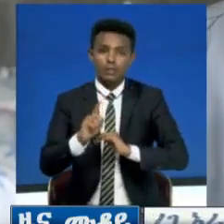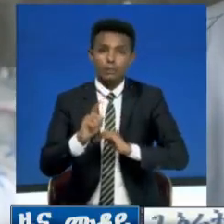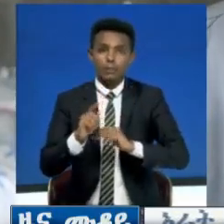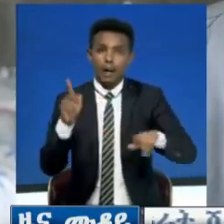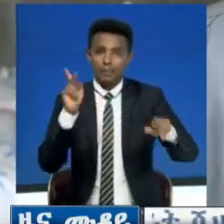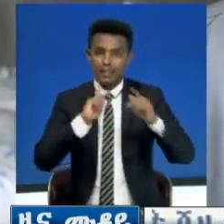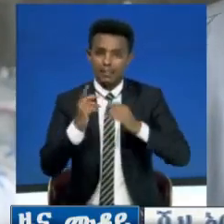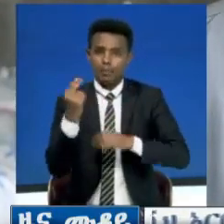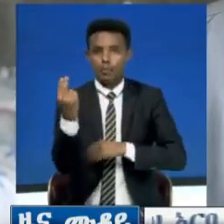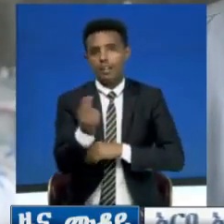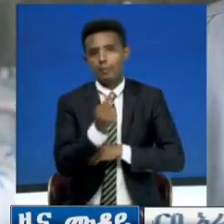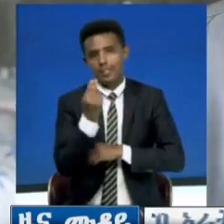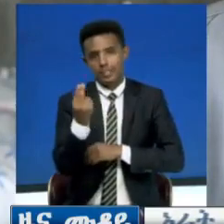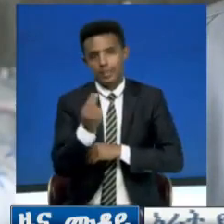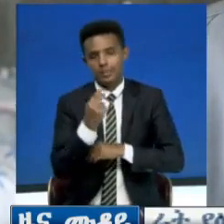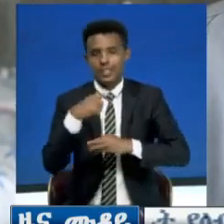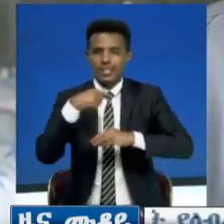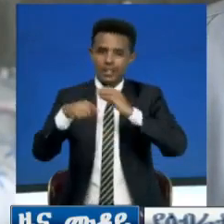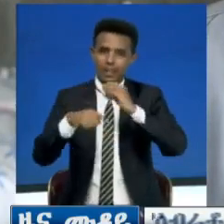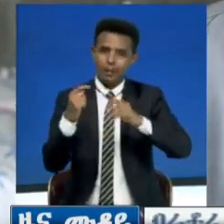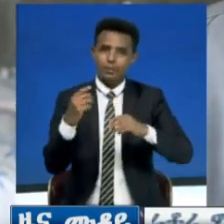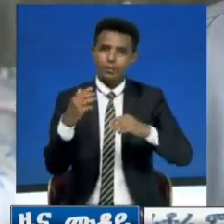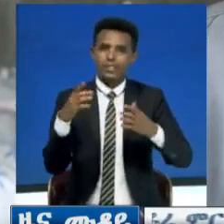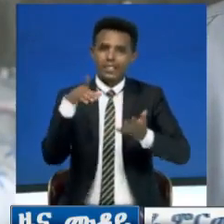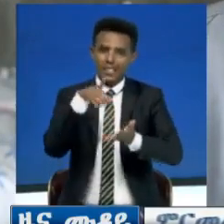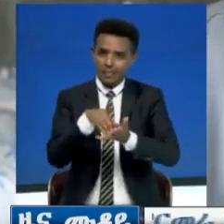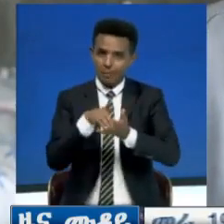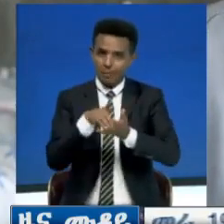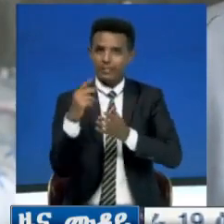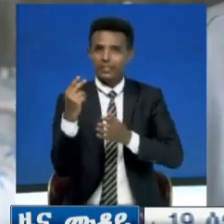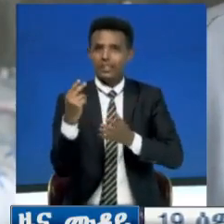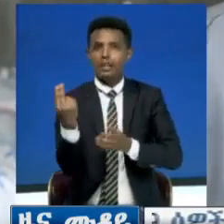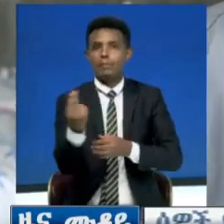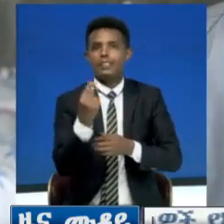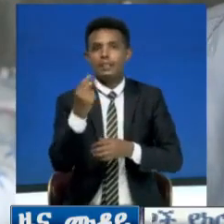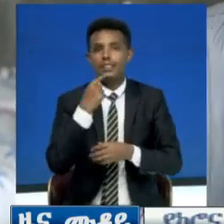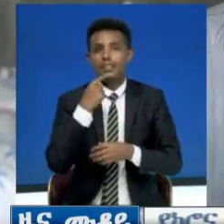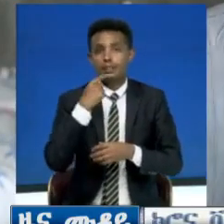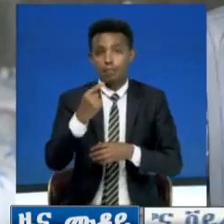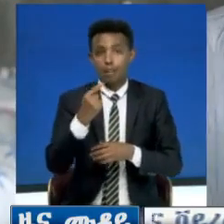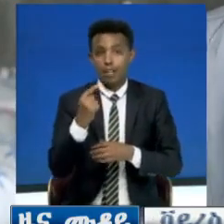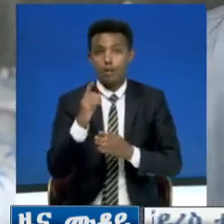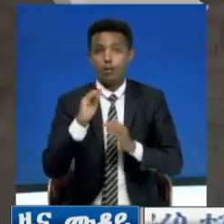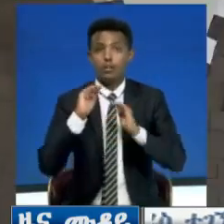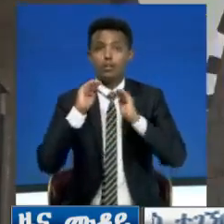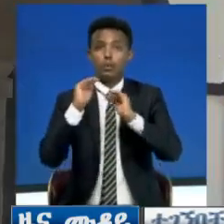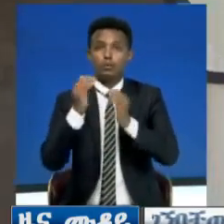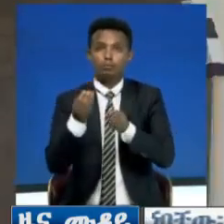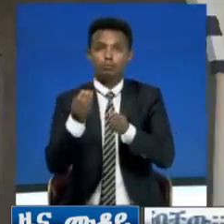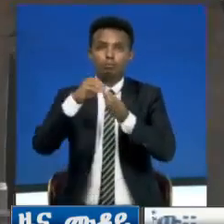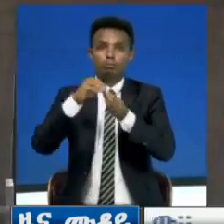ለመጥቀም የአካባቢውን ከተማ ማህበረሰብ ለመጥቀም ሲባል ነው ኮታው ትንሽ ከፍ የተደረገው።